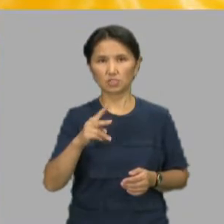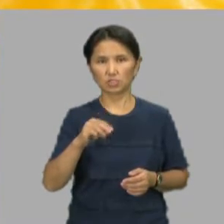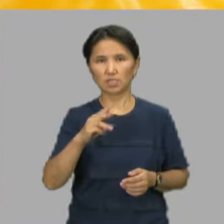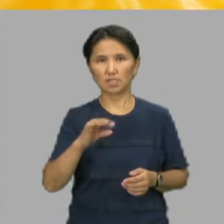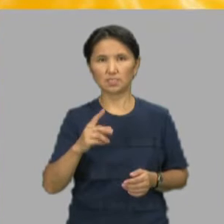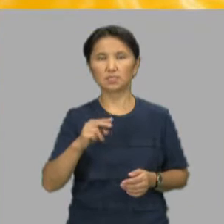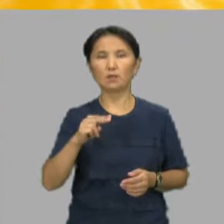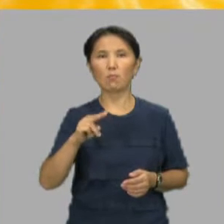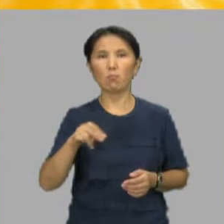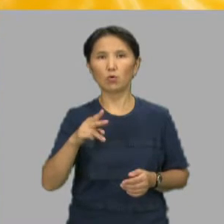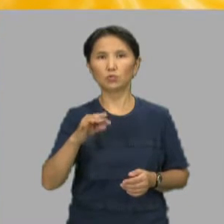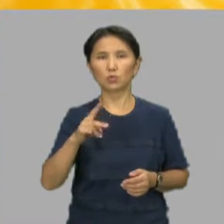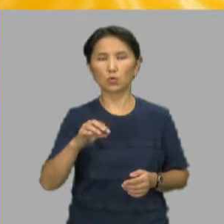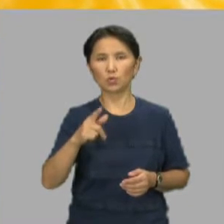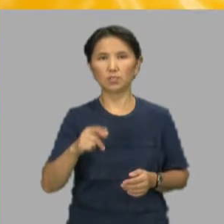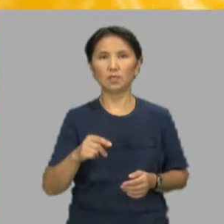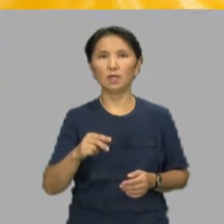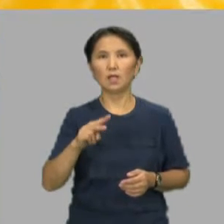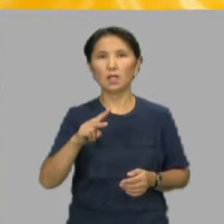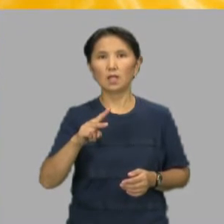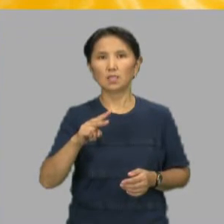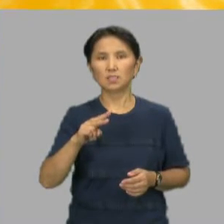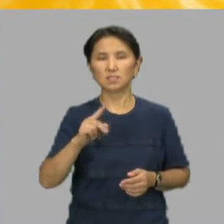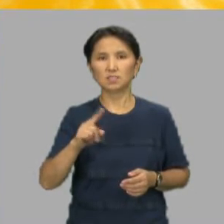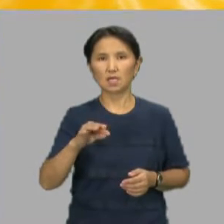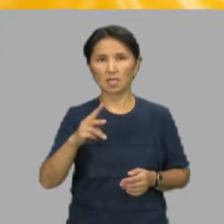ноги золотым ковром.